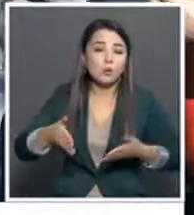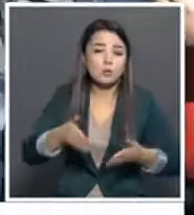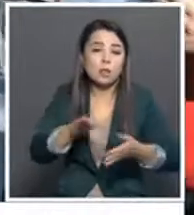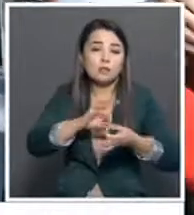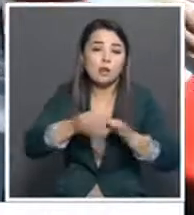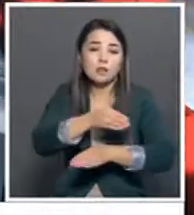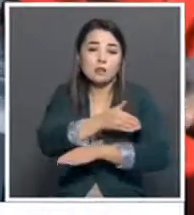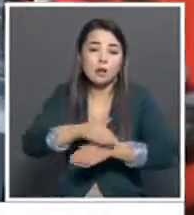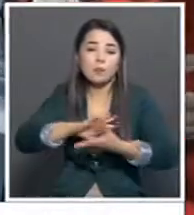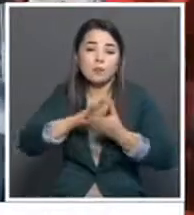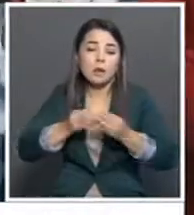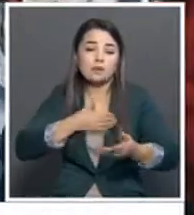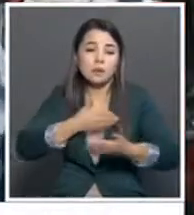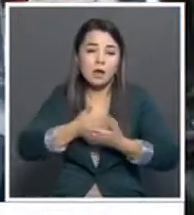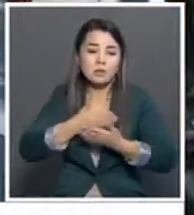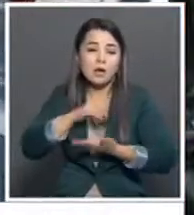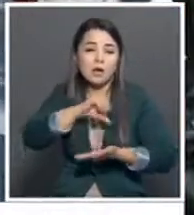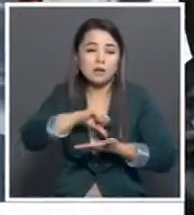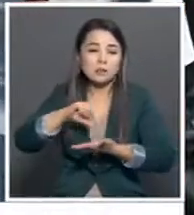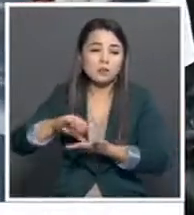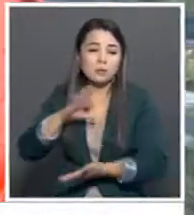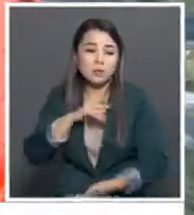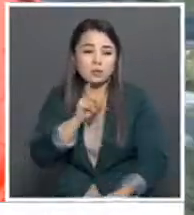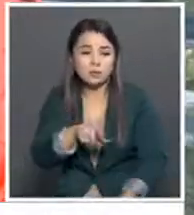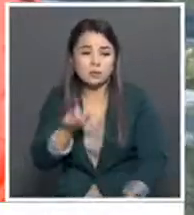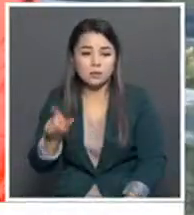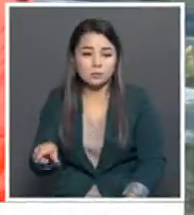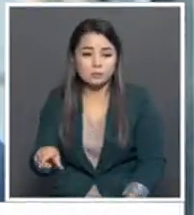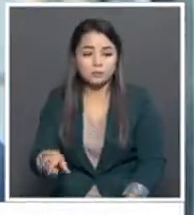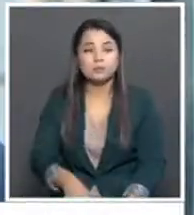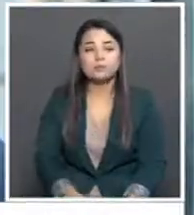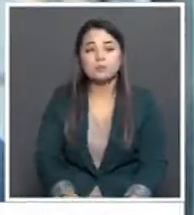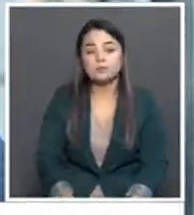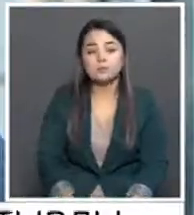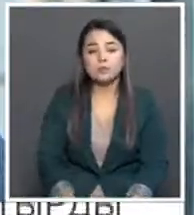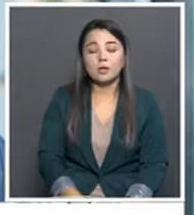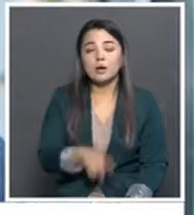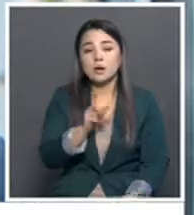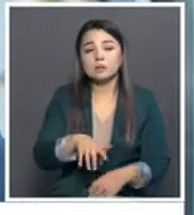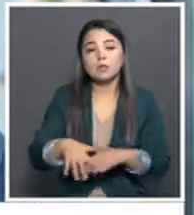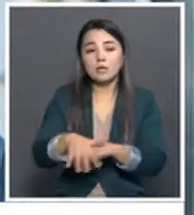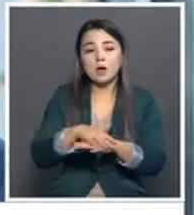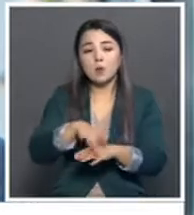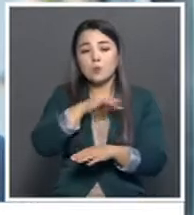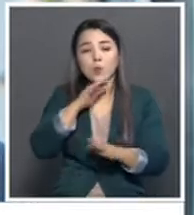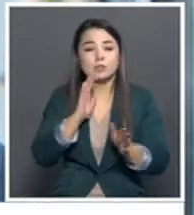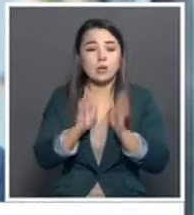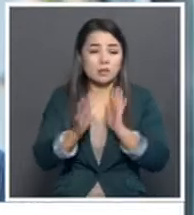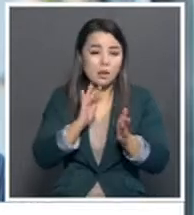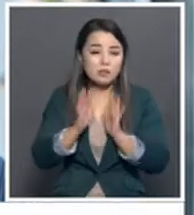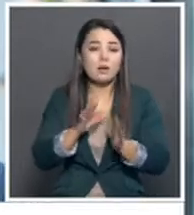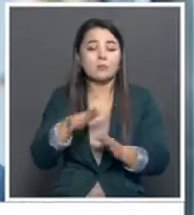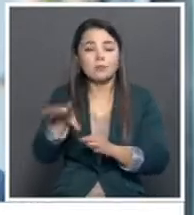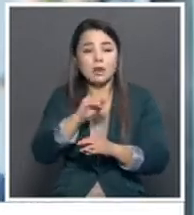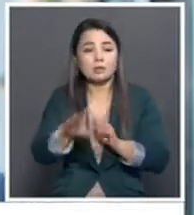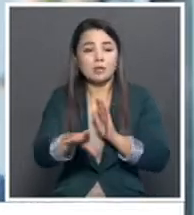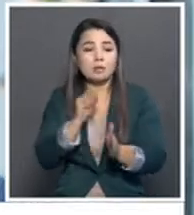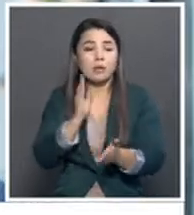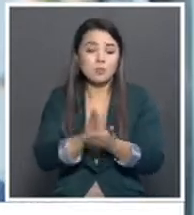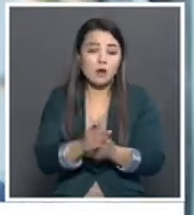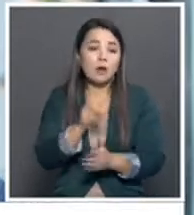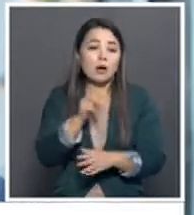жергілікті тұрғындар да белсенді түрде қатысты. Мына халық көп жүретін жерді таңдап отырмыз. Сол